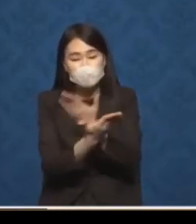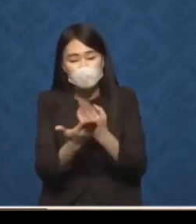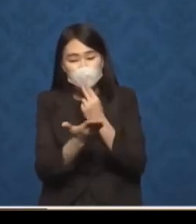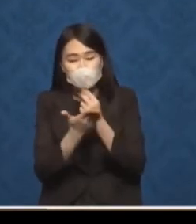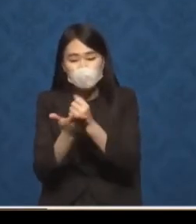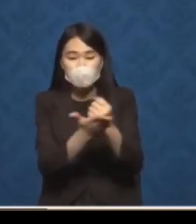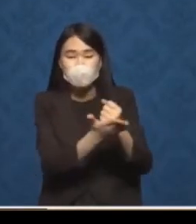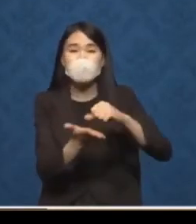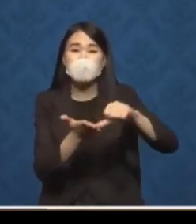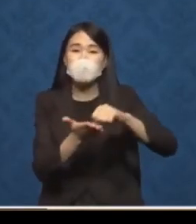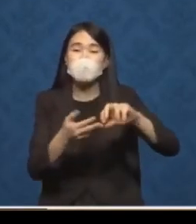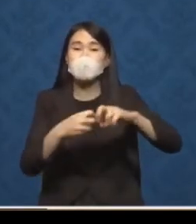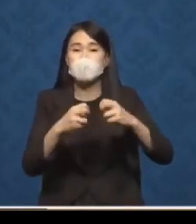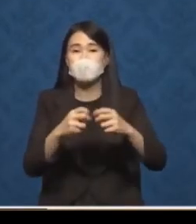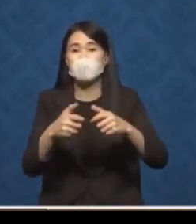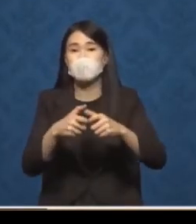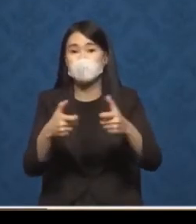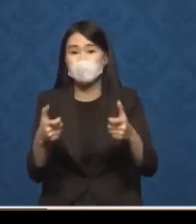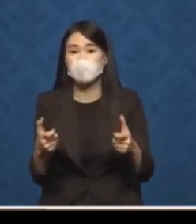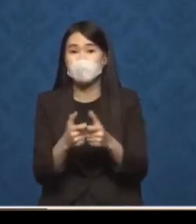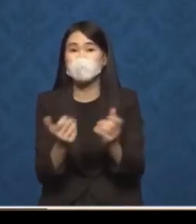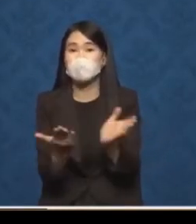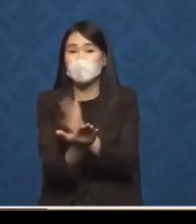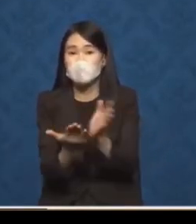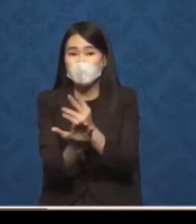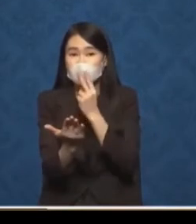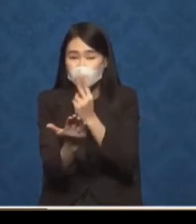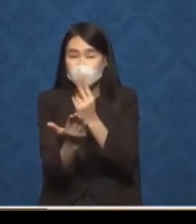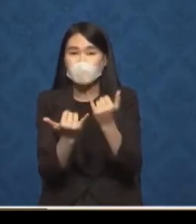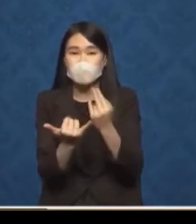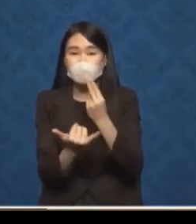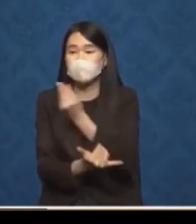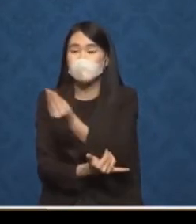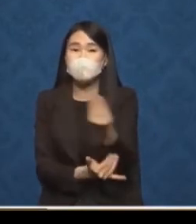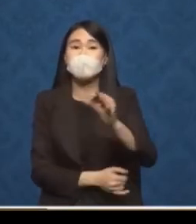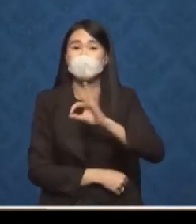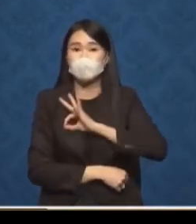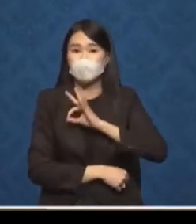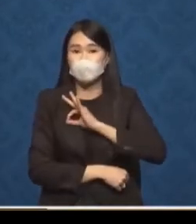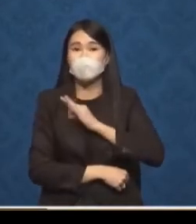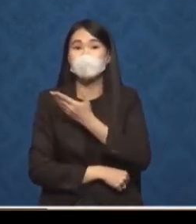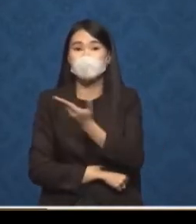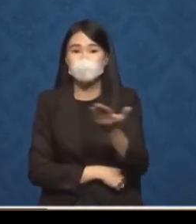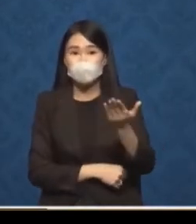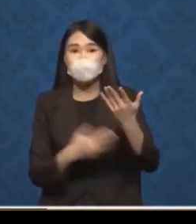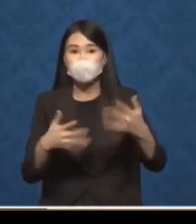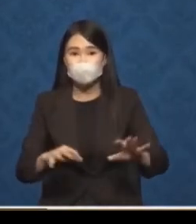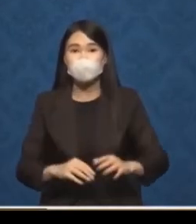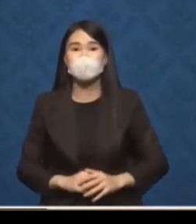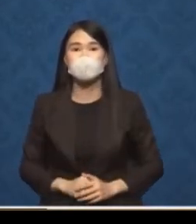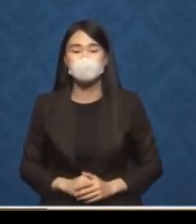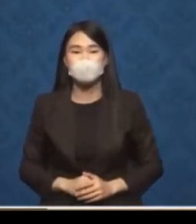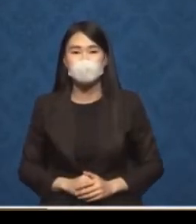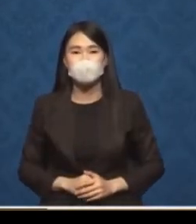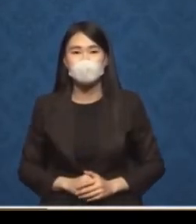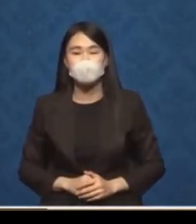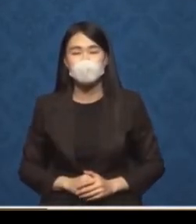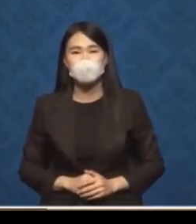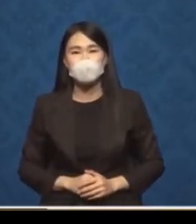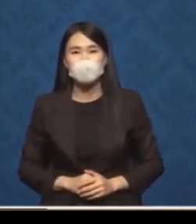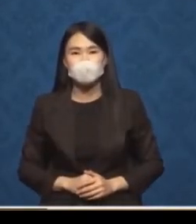าอย่างที่ได้นำเรียนในสมุดรายงานถึงท่านสมาชิกทุกท่านแล้